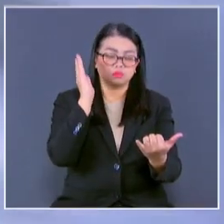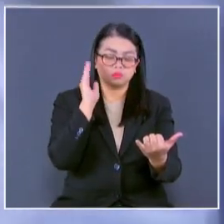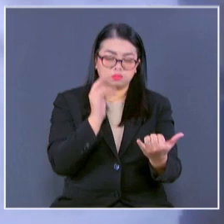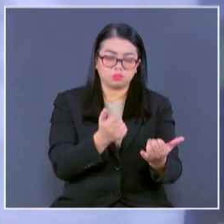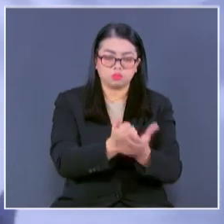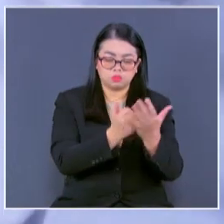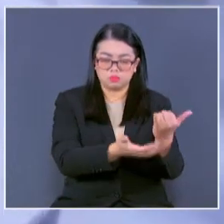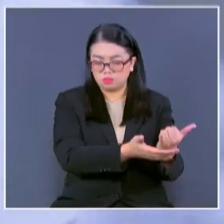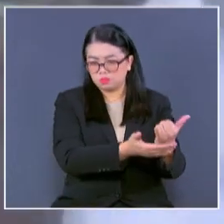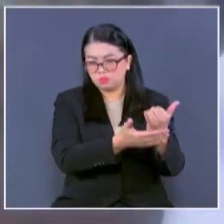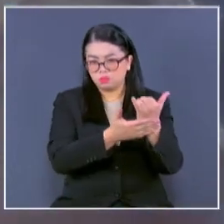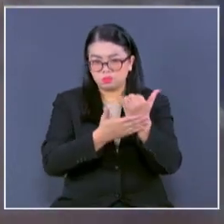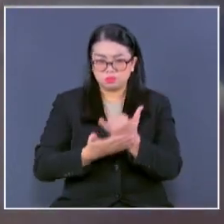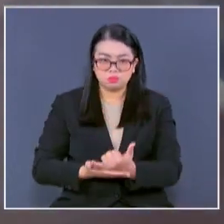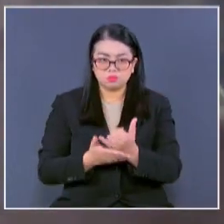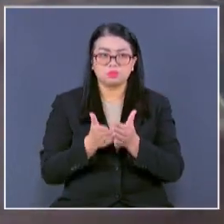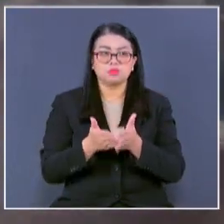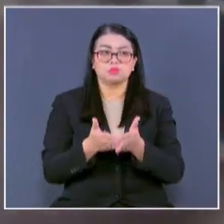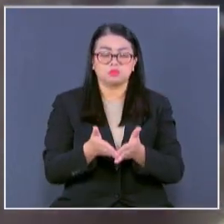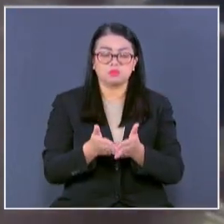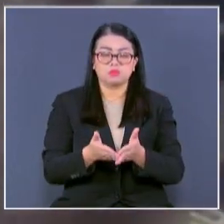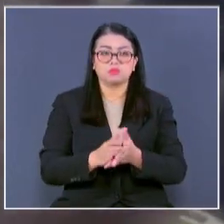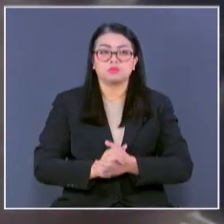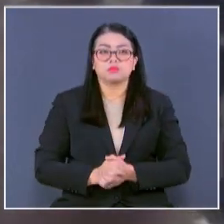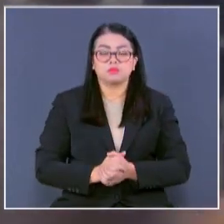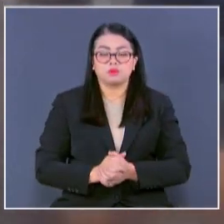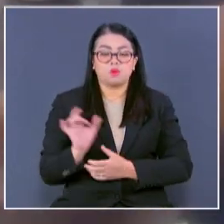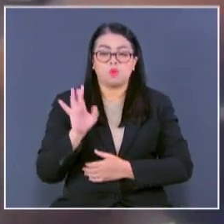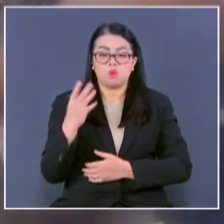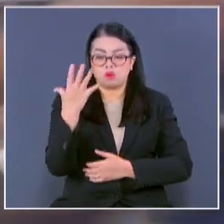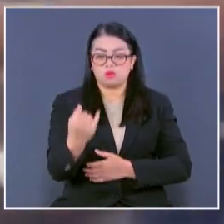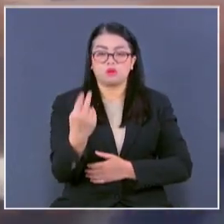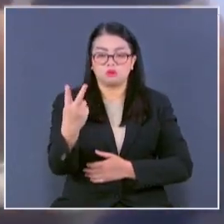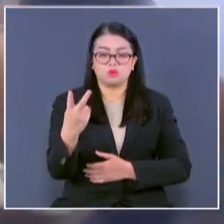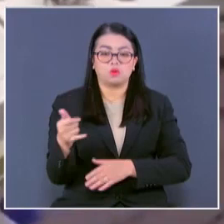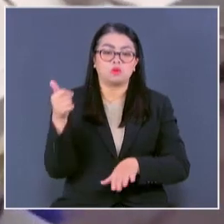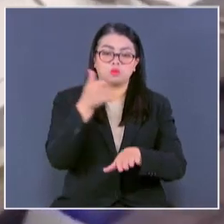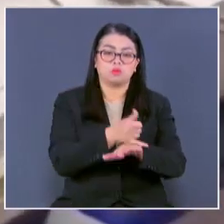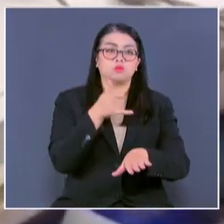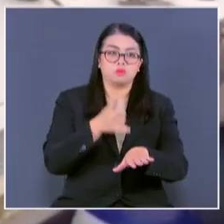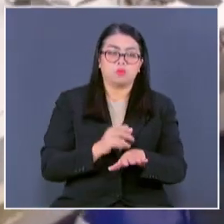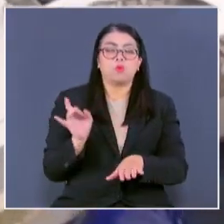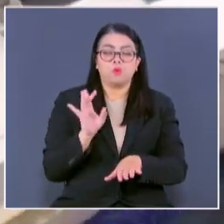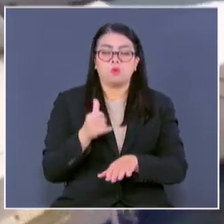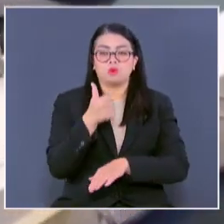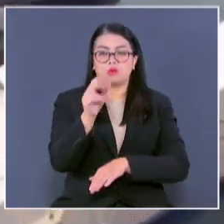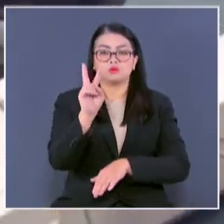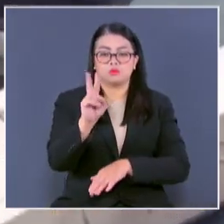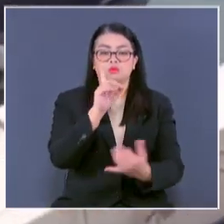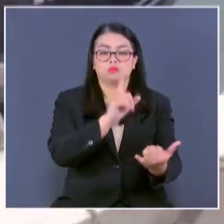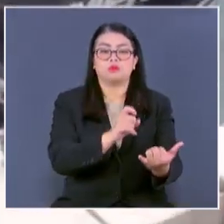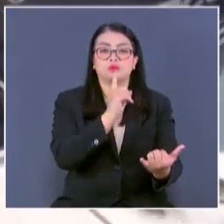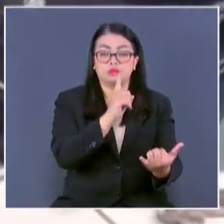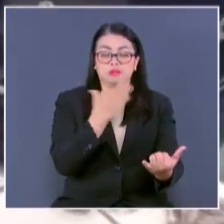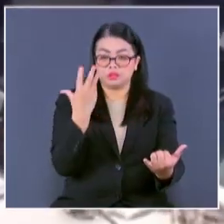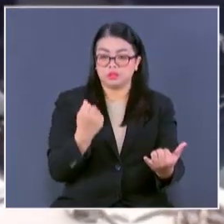เกาะแอลอำเภอเมืองภูเก็ตขึ้นเรือสปีดโบ๊ทและผู้รอดชีวิตอีก2รายขึ้นฝั่งที่ท่าเรืออ่าวฉลองขณะที่ทีมกู้ภัยอี